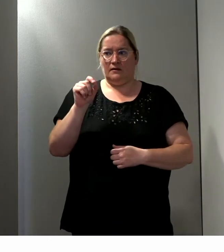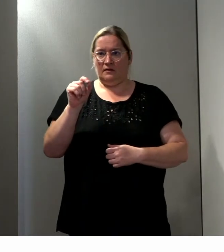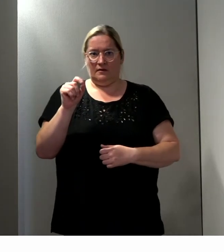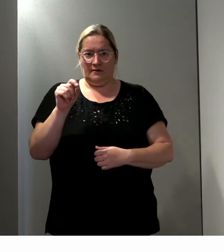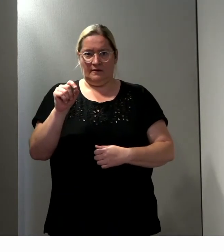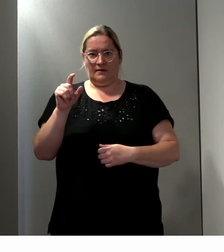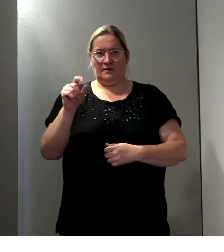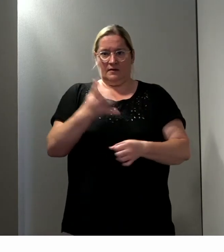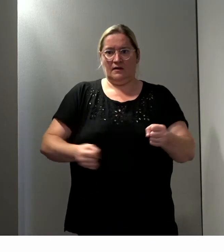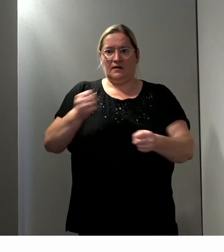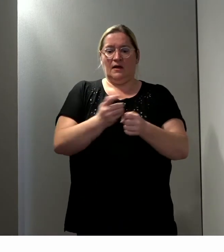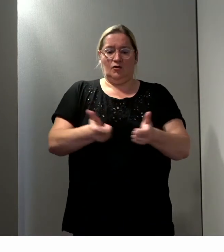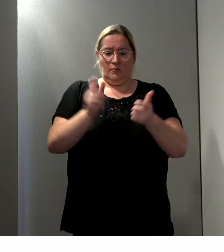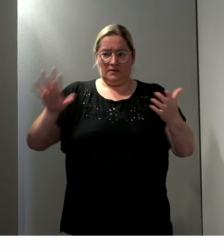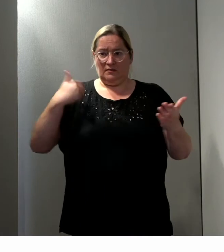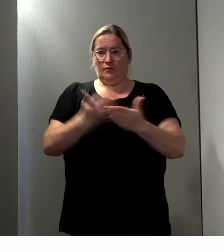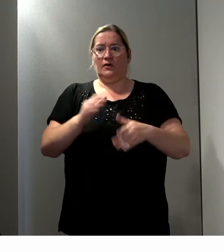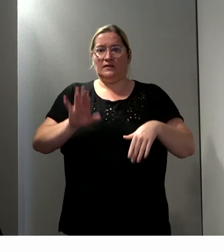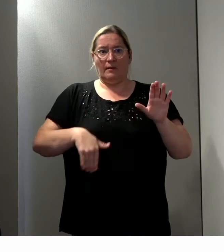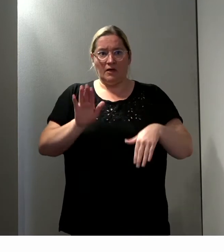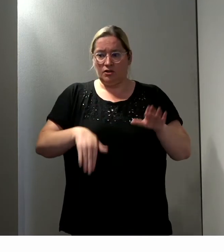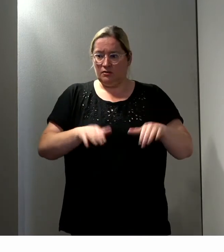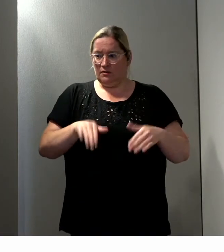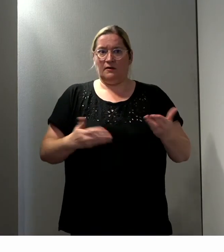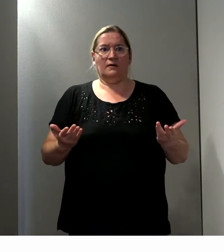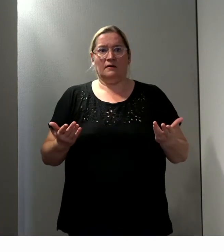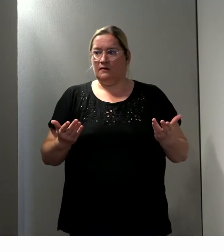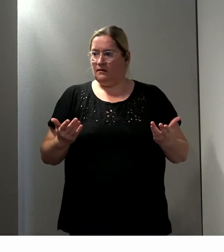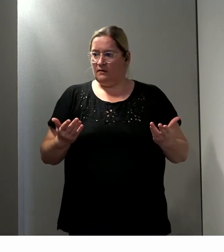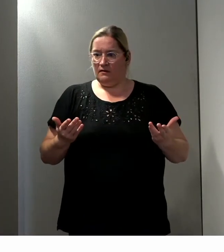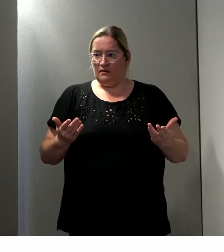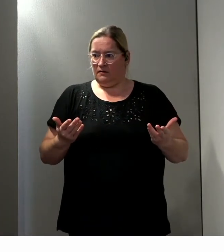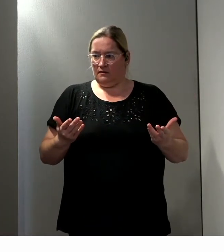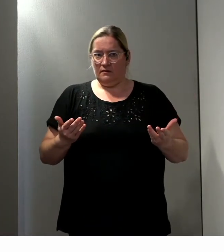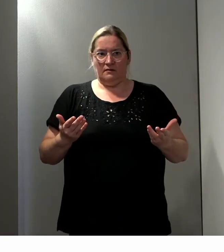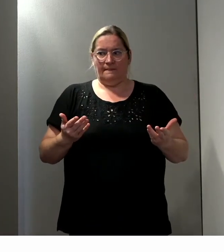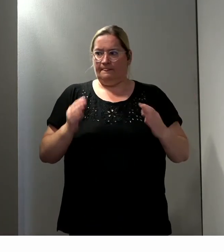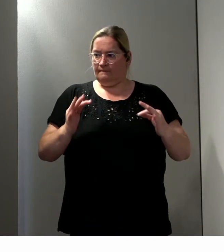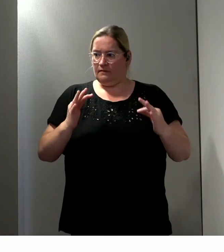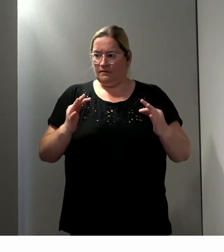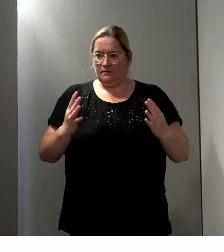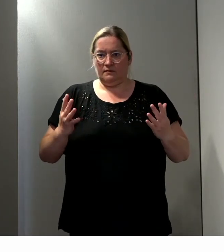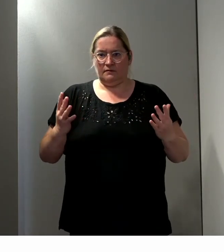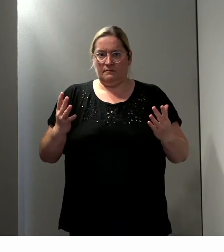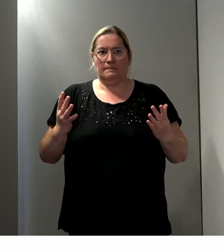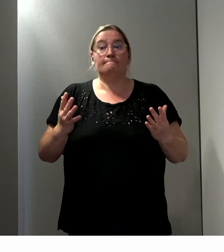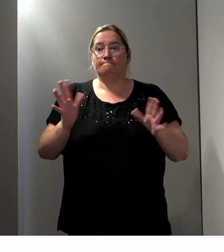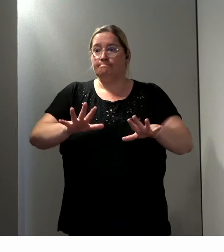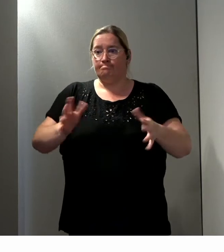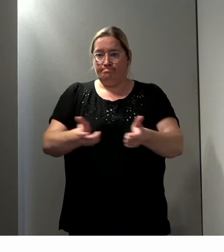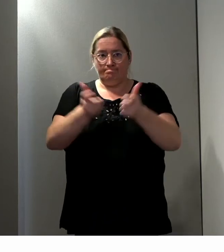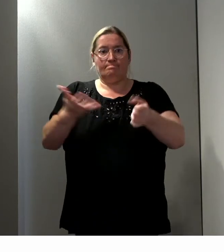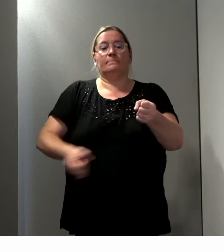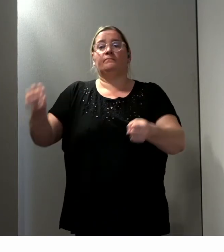j'entends bien le message, au fond, entrepreneuriat handicapé ou entrepreneuriat tout court, on se pose la question